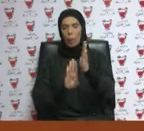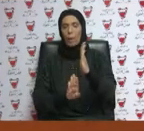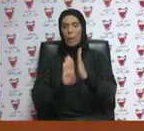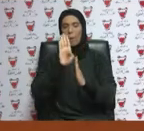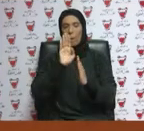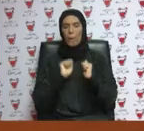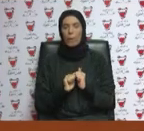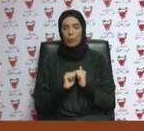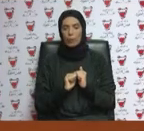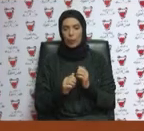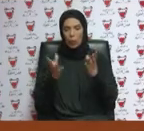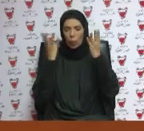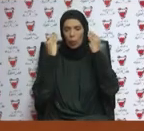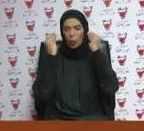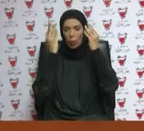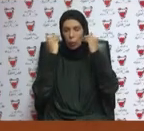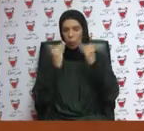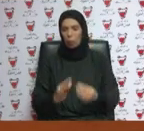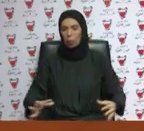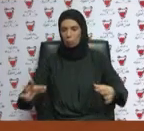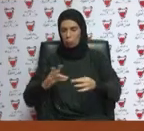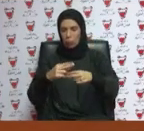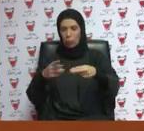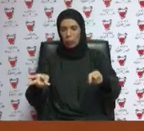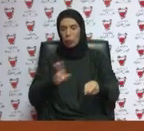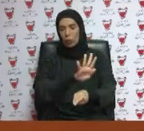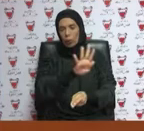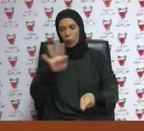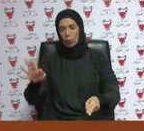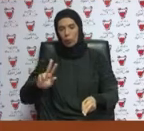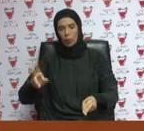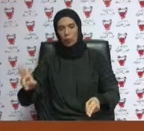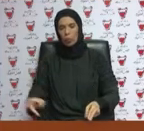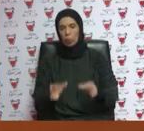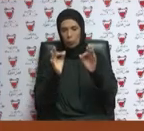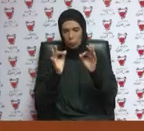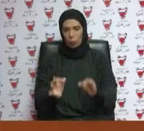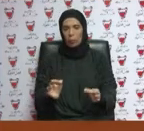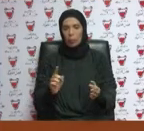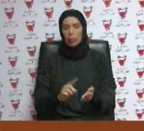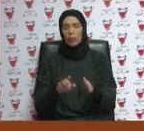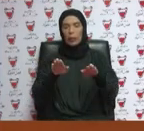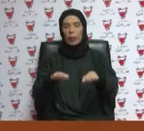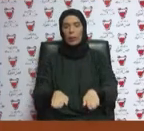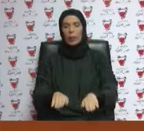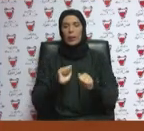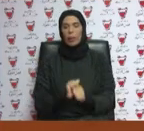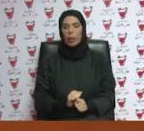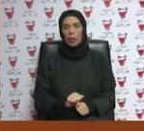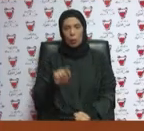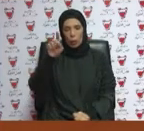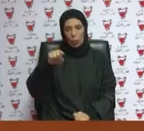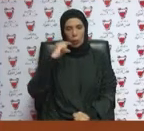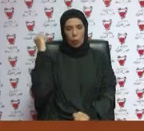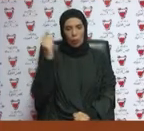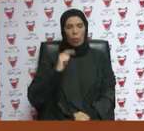والثقافة التي تتفق عليها كل الشعوب. ويؤكد المجلس أن اليوم الدولي للضمير